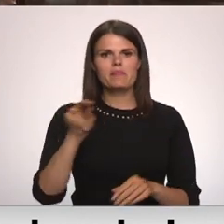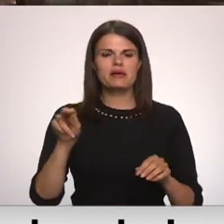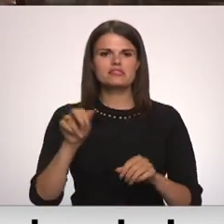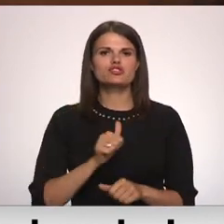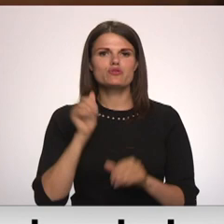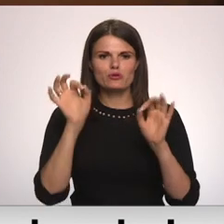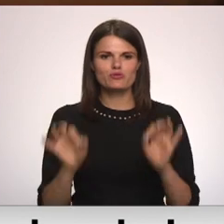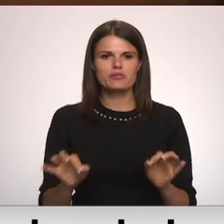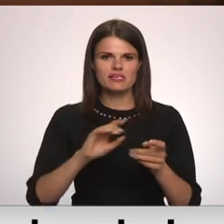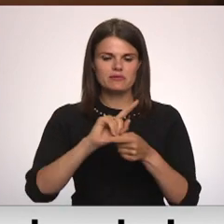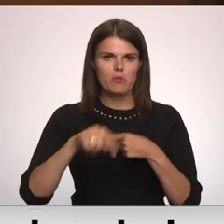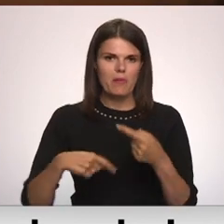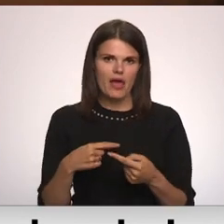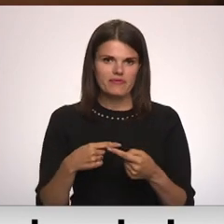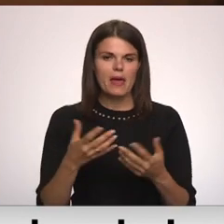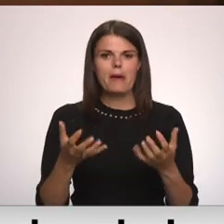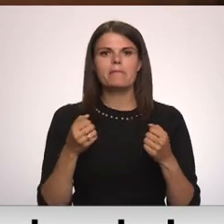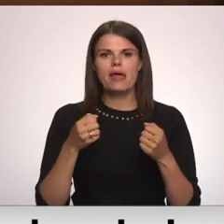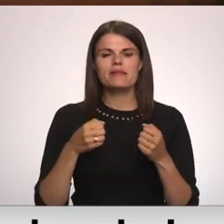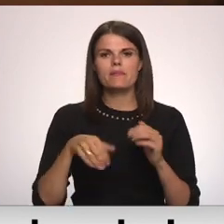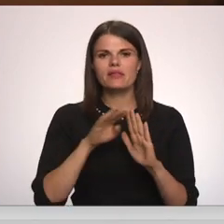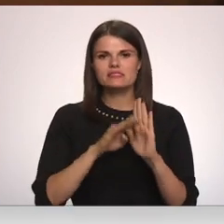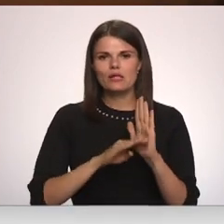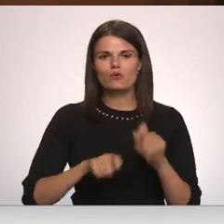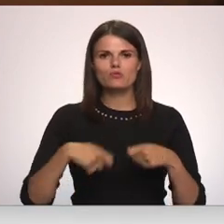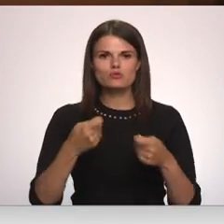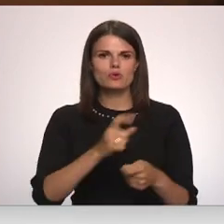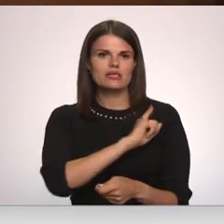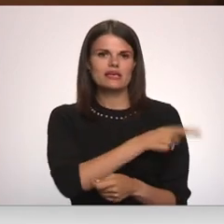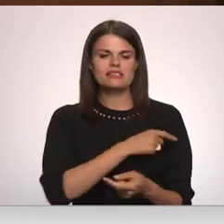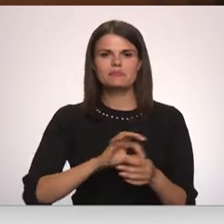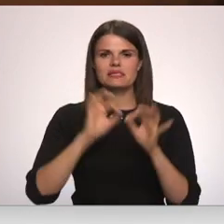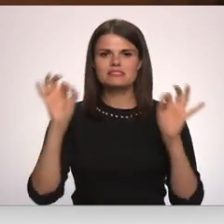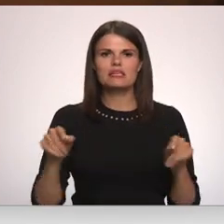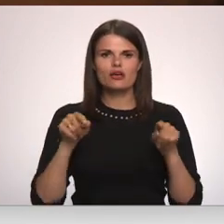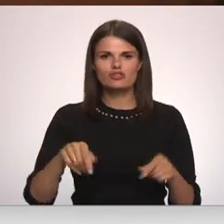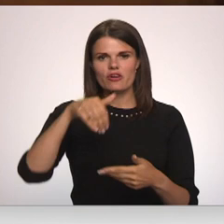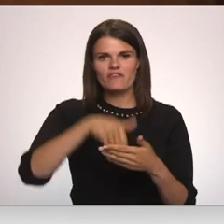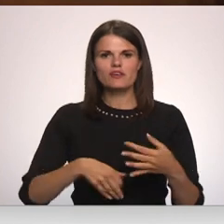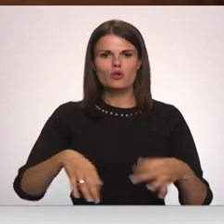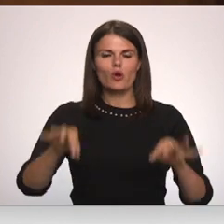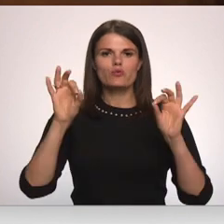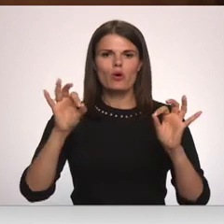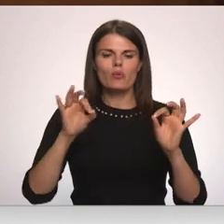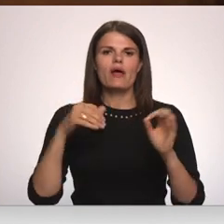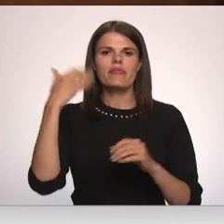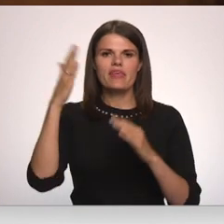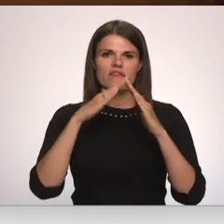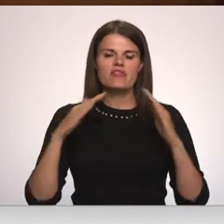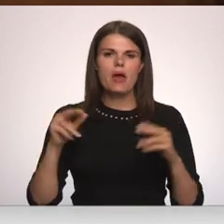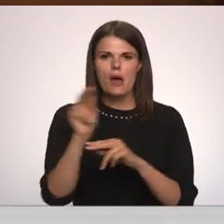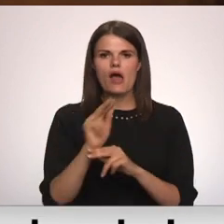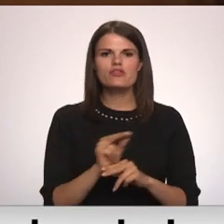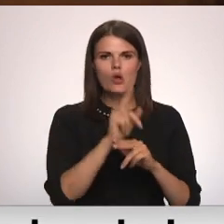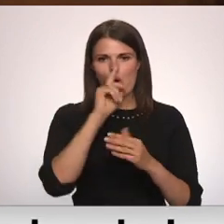maiņai. Pieņemtais likums, beidzot dot iespēju sākt šā vēsturiski nozīmīgā dievnama